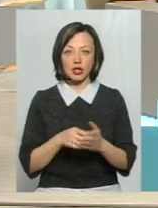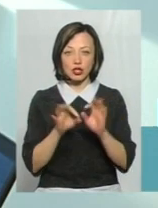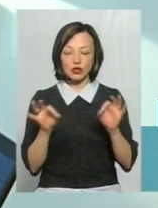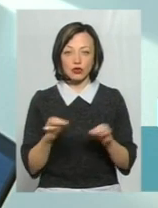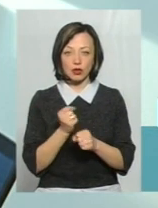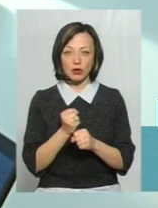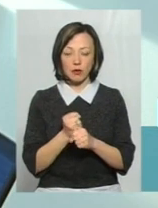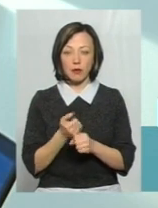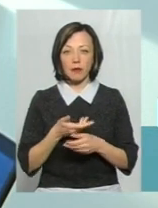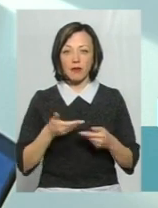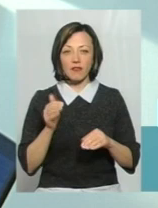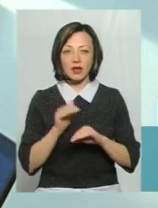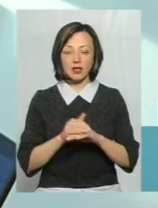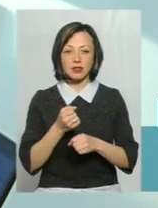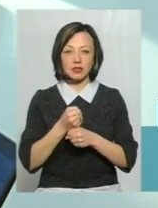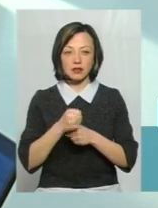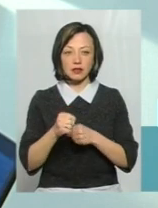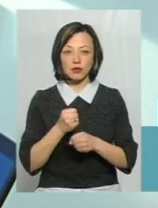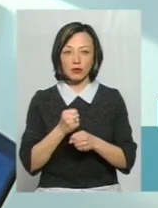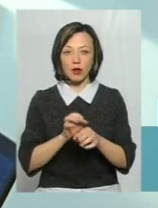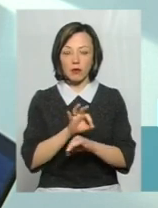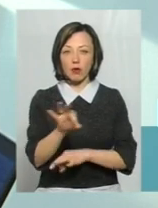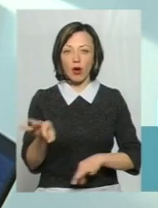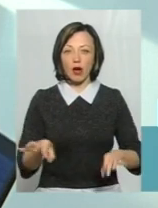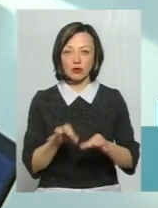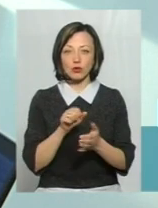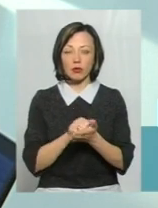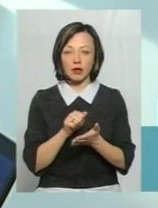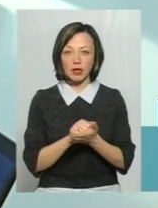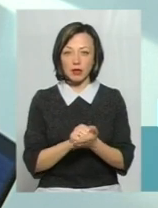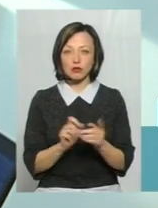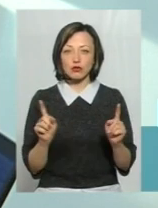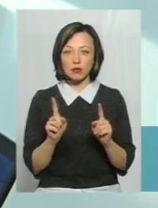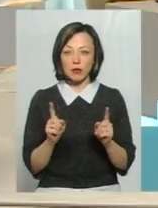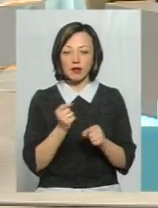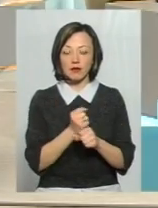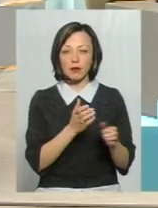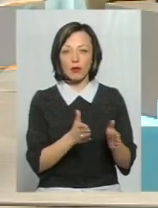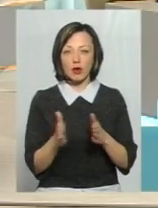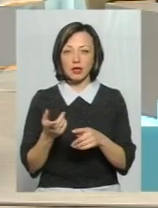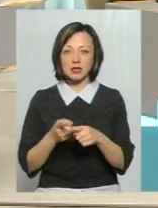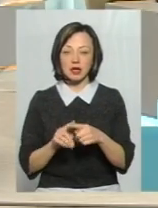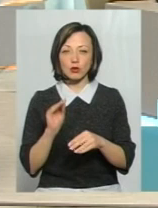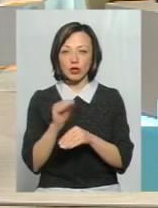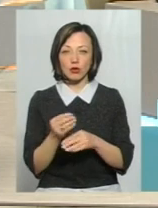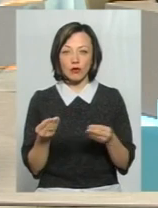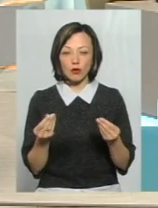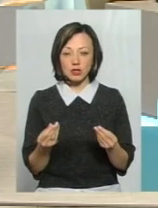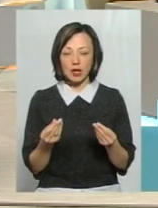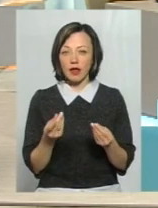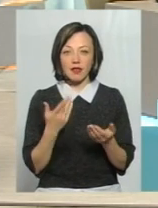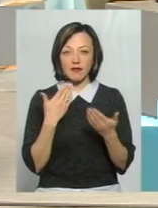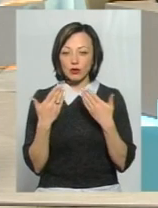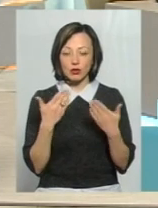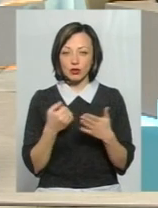не робиться. Ми фактично заставили зробити проєктну кошторисну документацію для того, щоб навести порядок. Це додаткові кошти, вони не мають